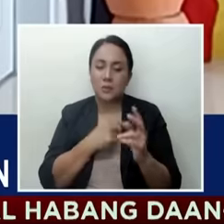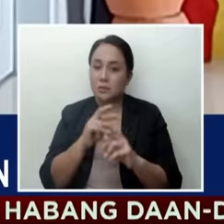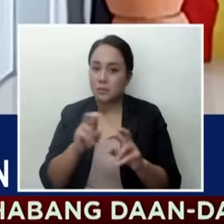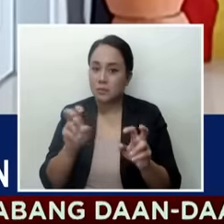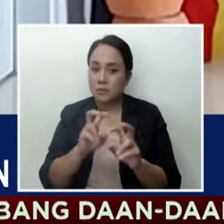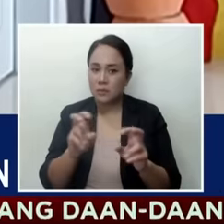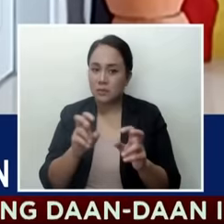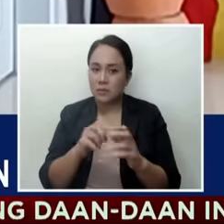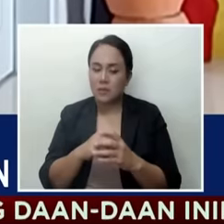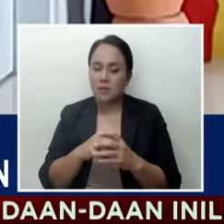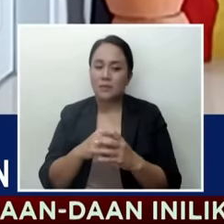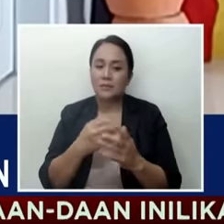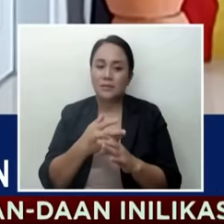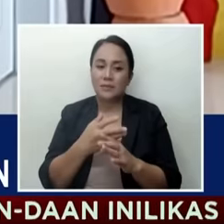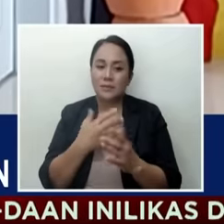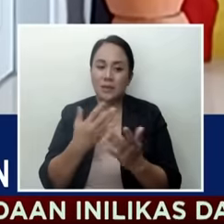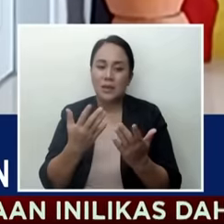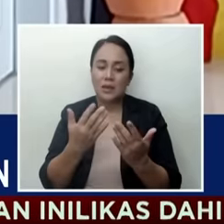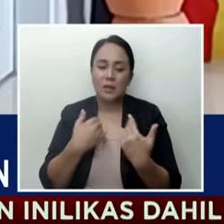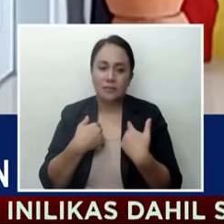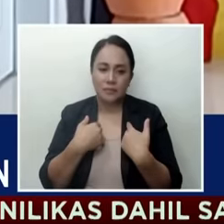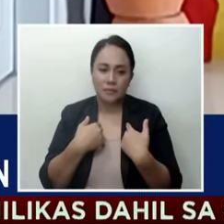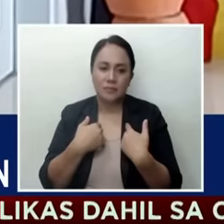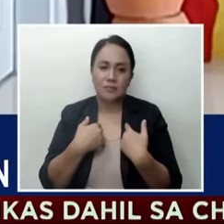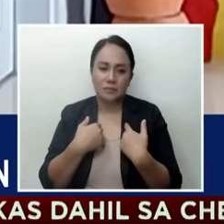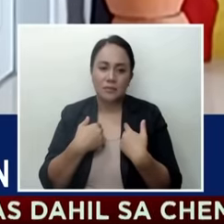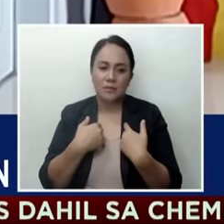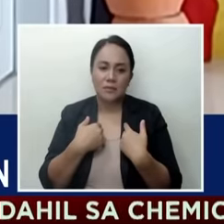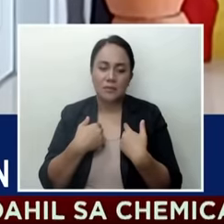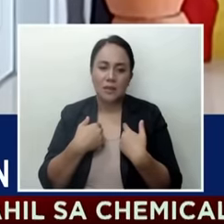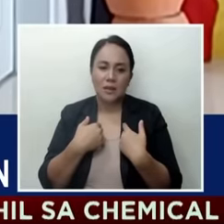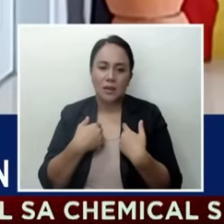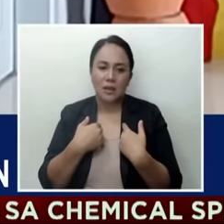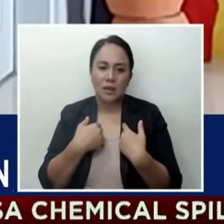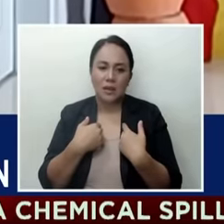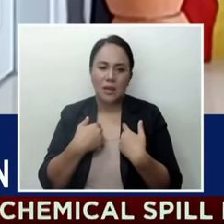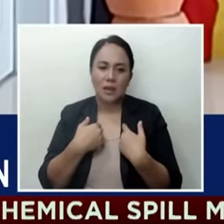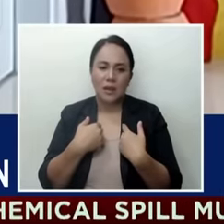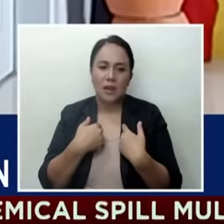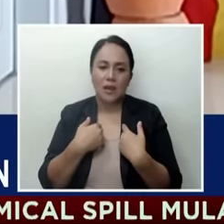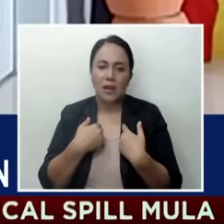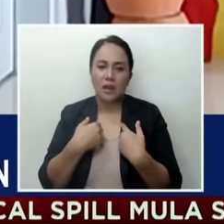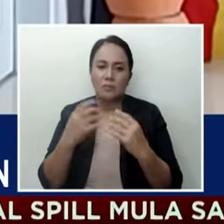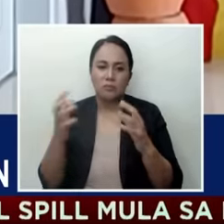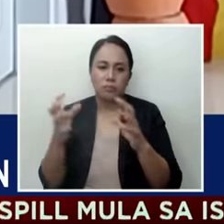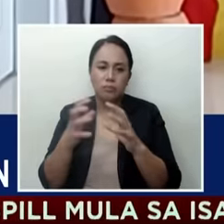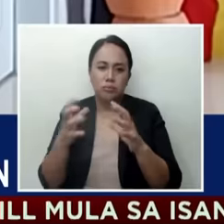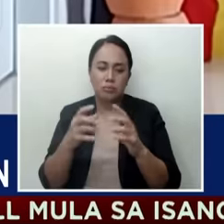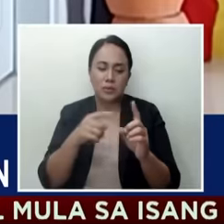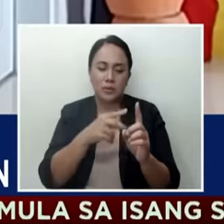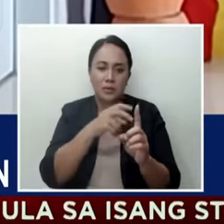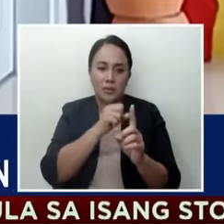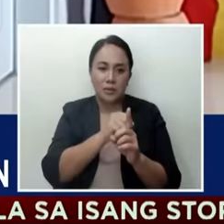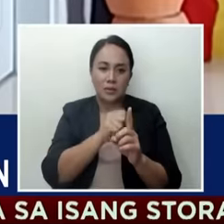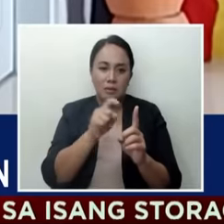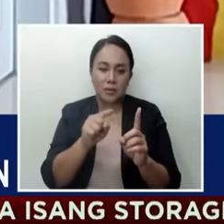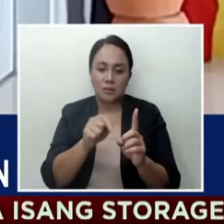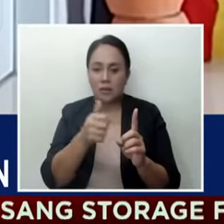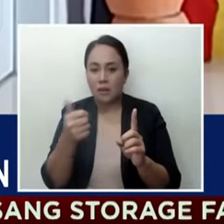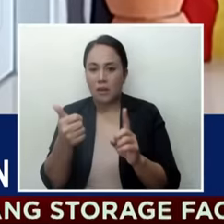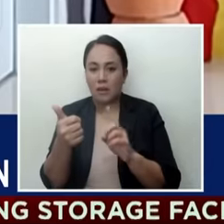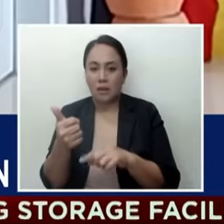investigation initial is mayroong heated argument between the victim and